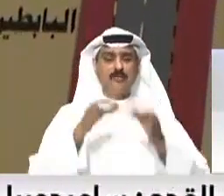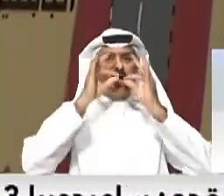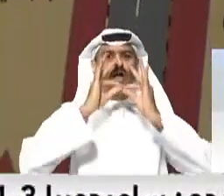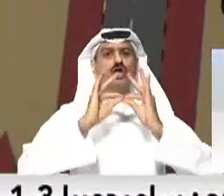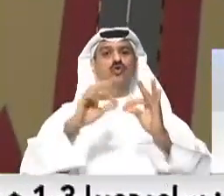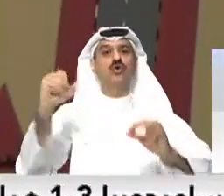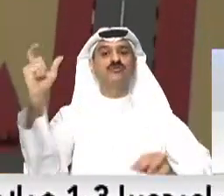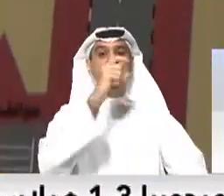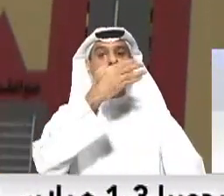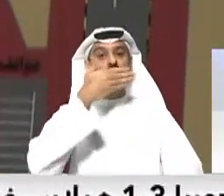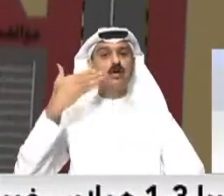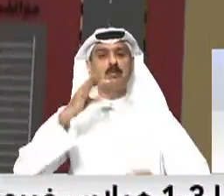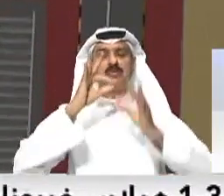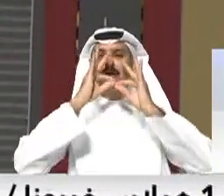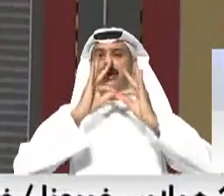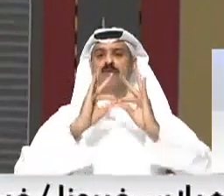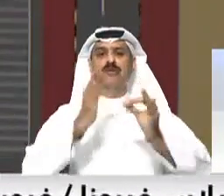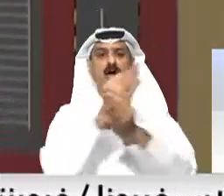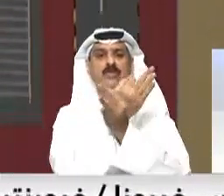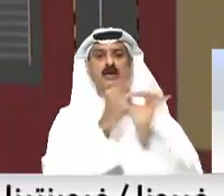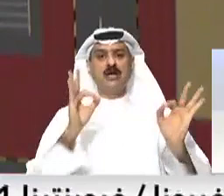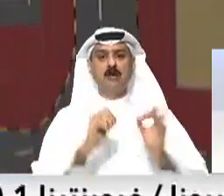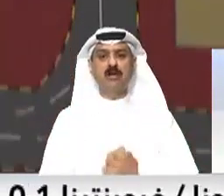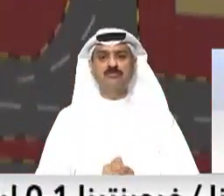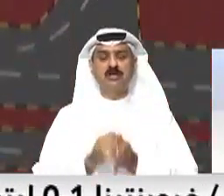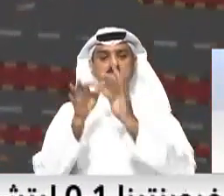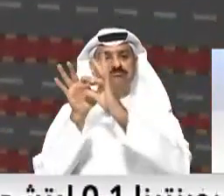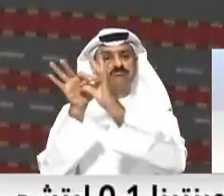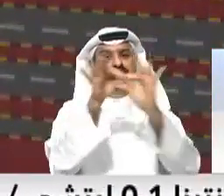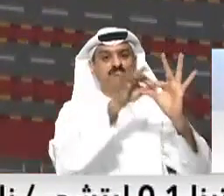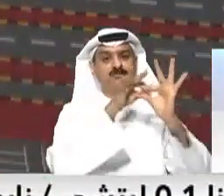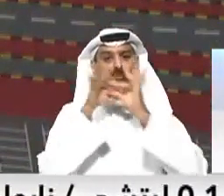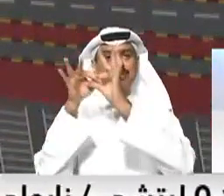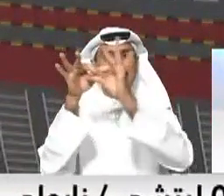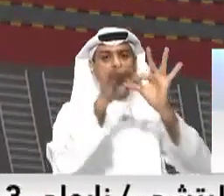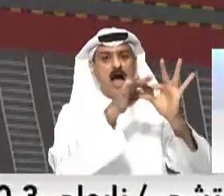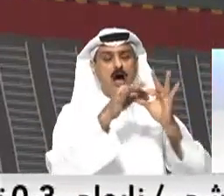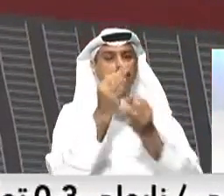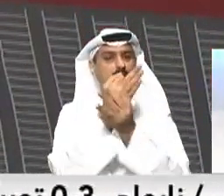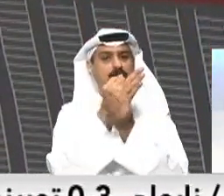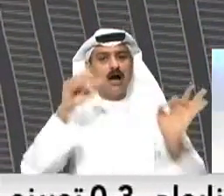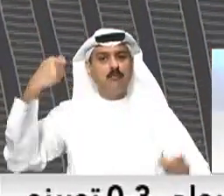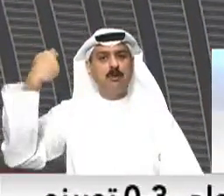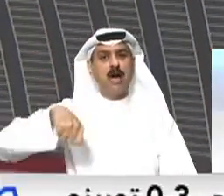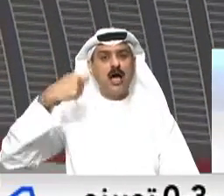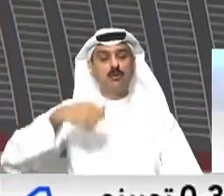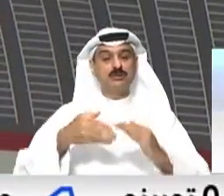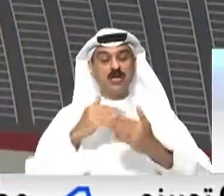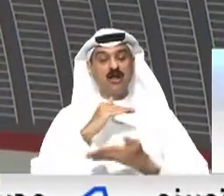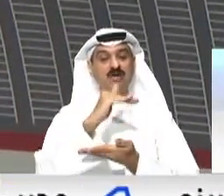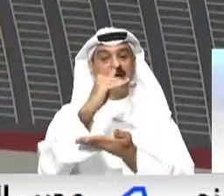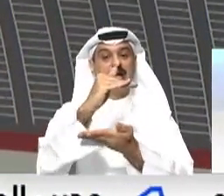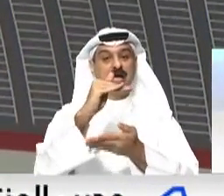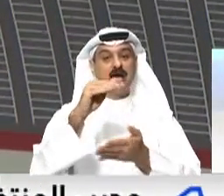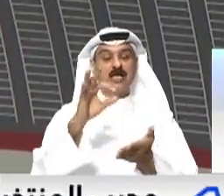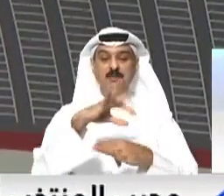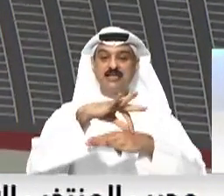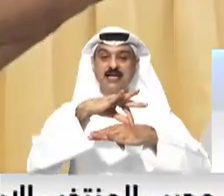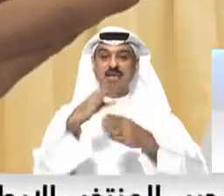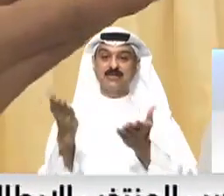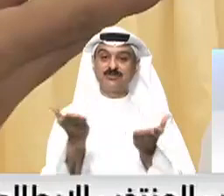المبارك، حيث تم التنسيق مع كافة الجهات المختلفة للوقوف على خدمة وراحة ضيوف